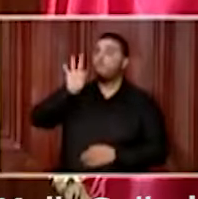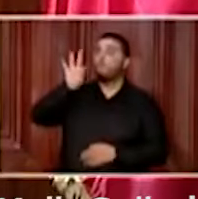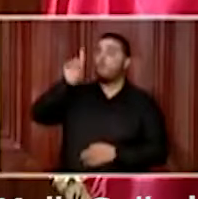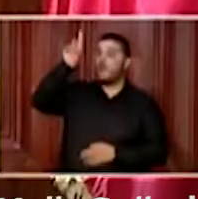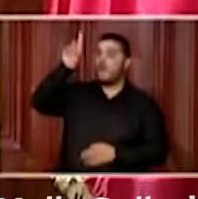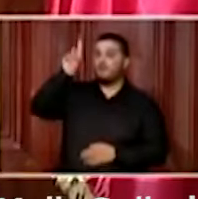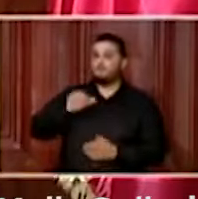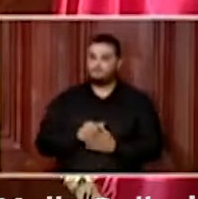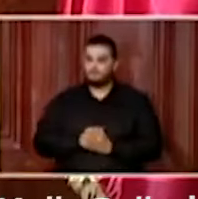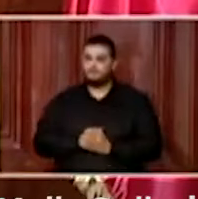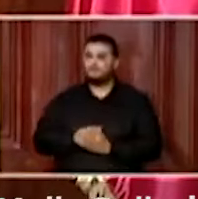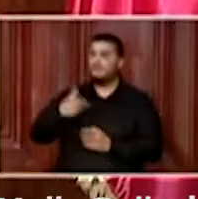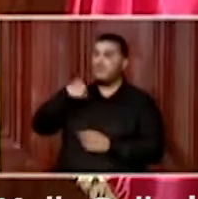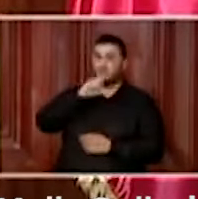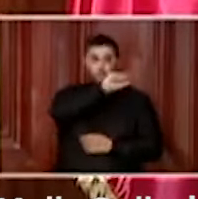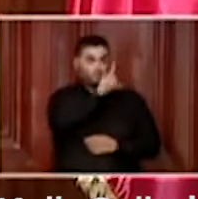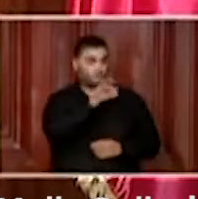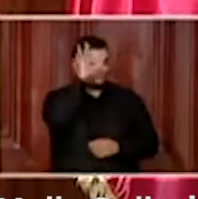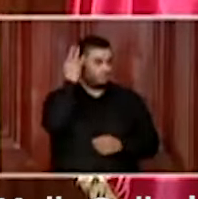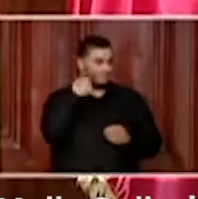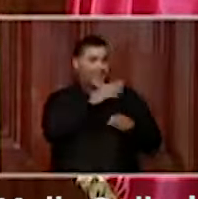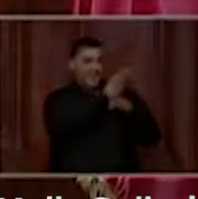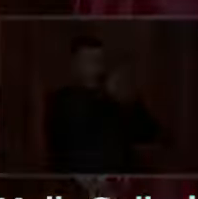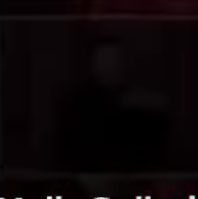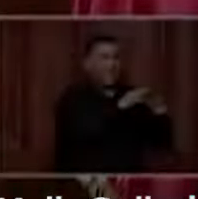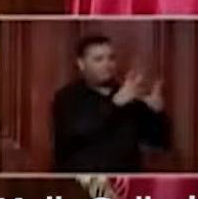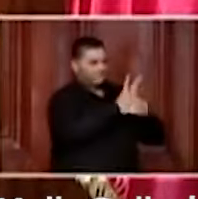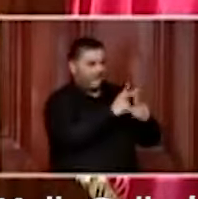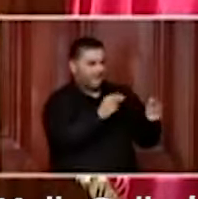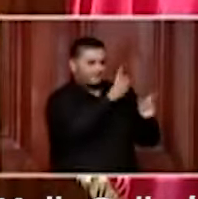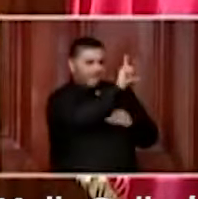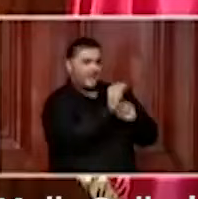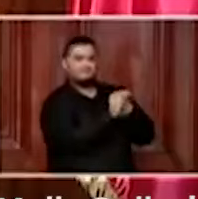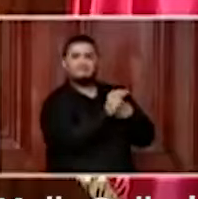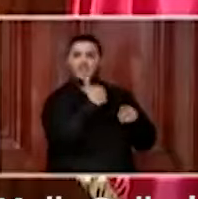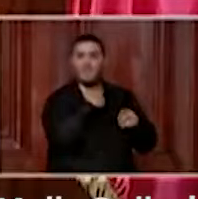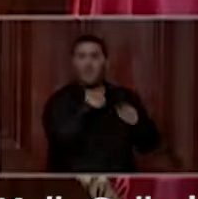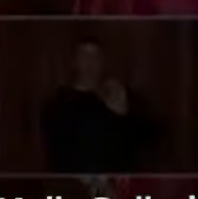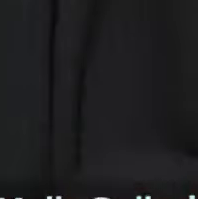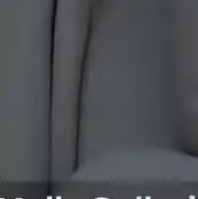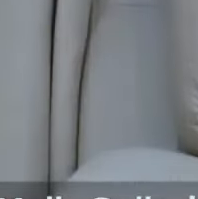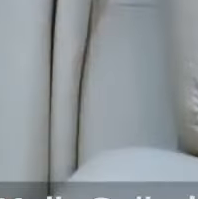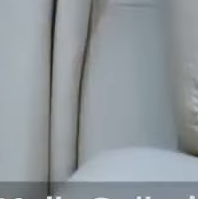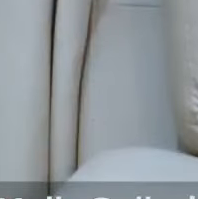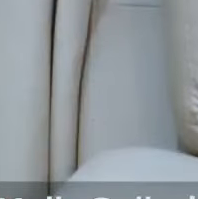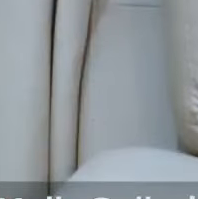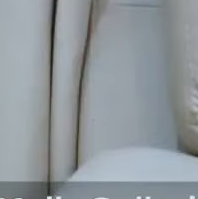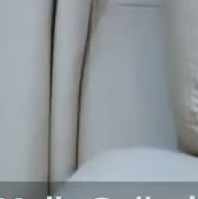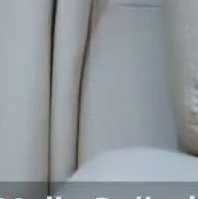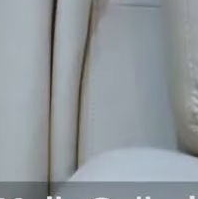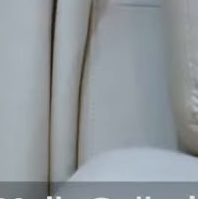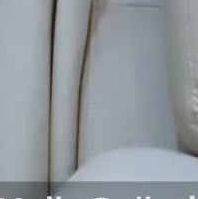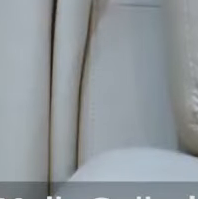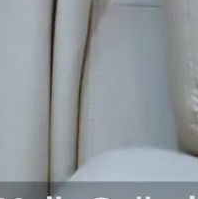العظيم أن أحافظ على استقلال تونس وأن أحترم دستورها. وحتى الدستور اللي